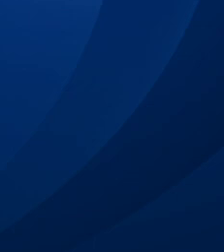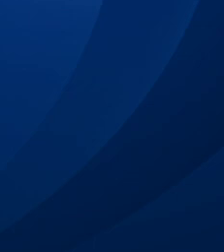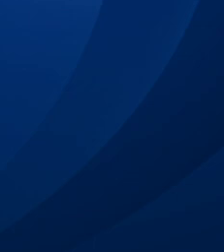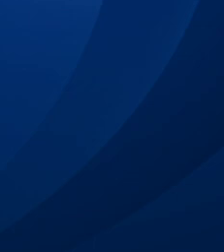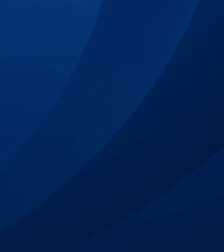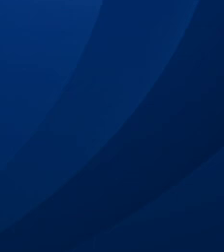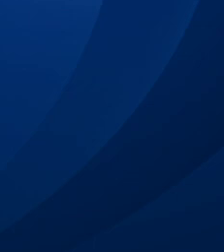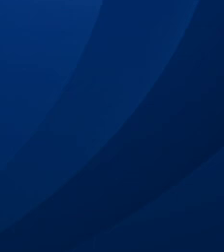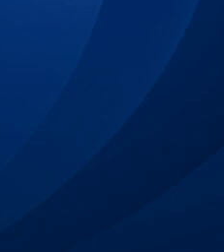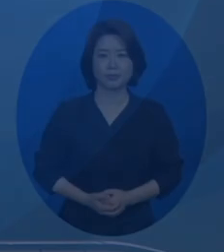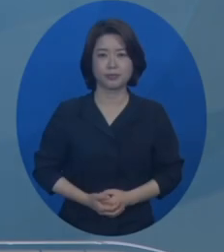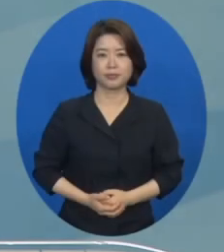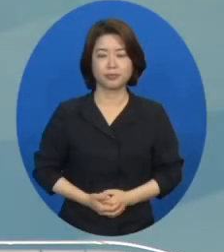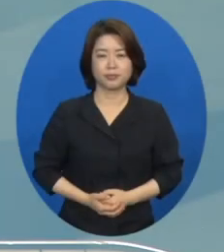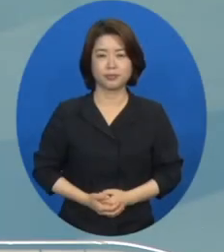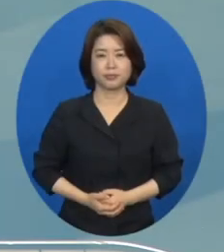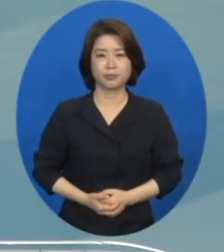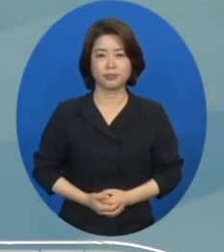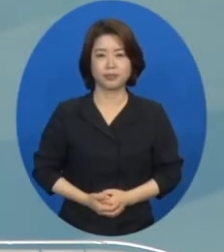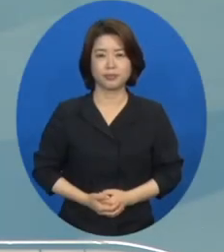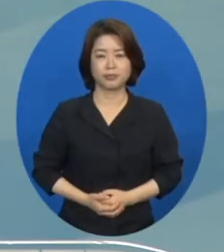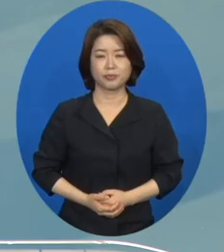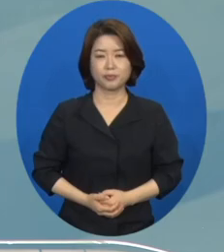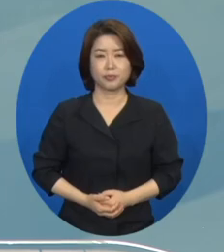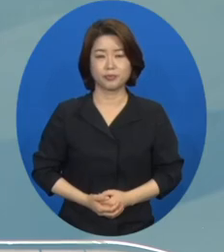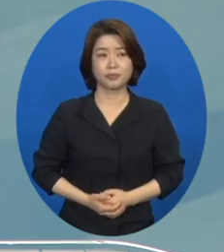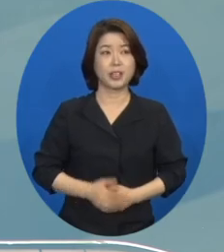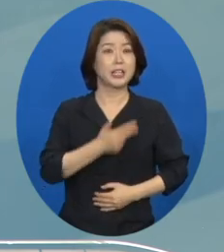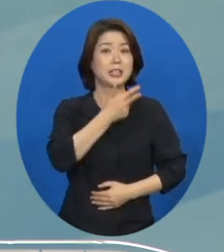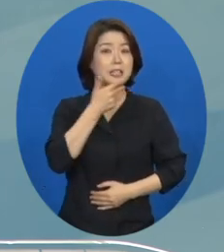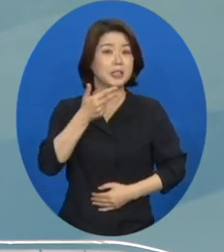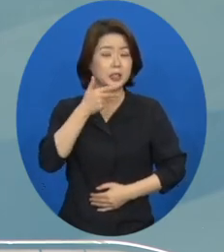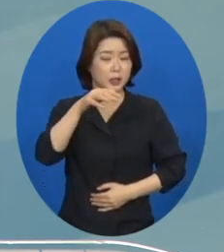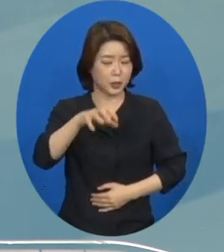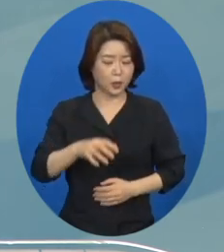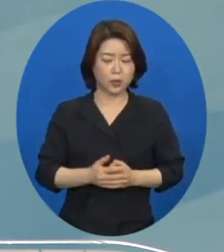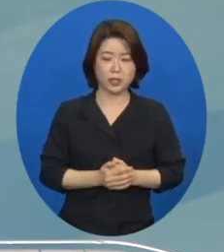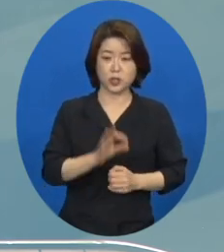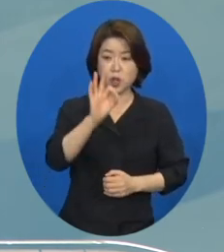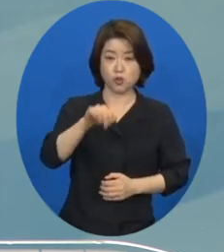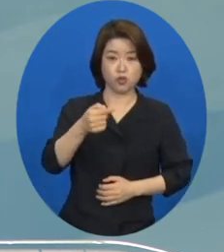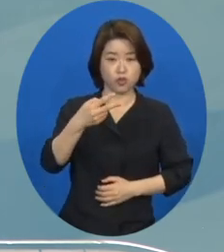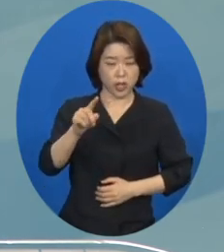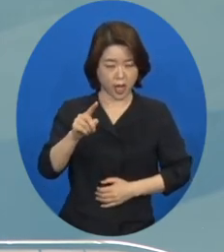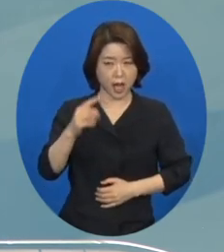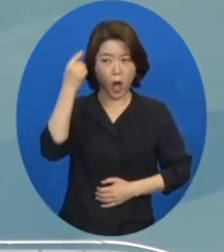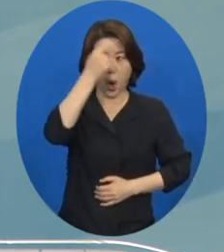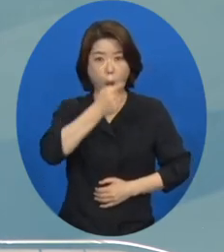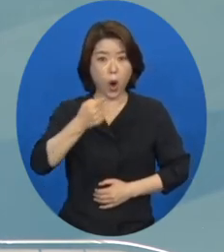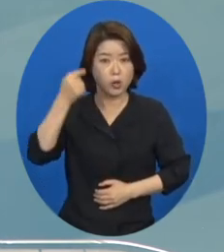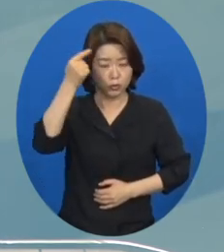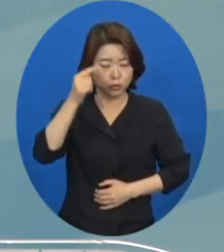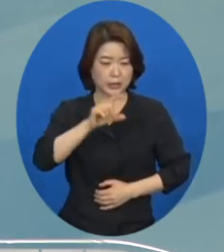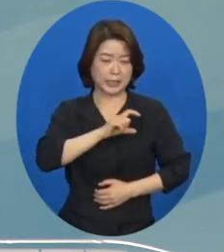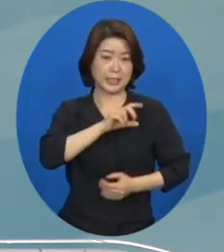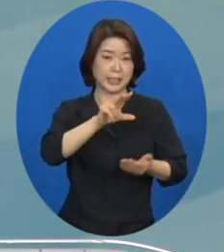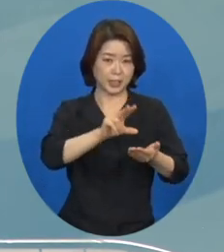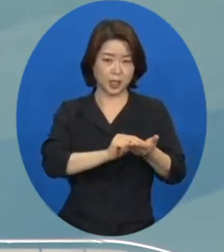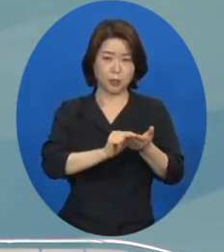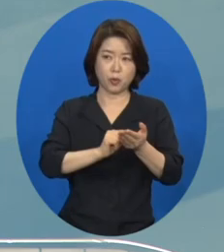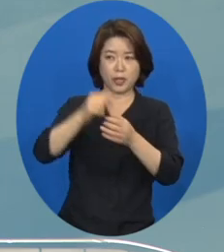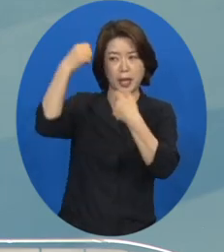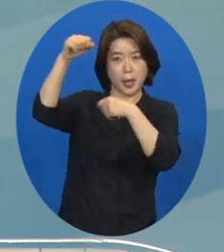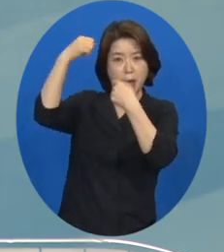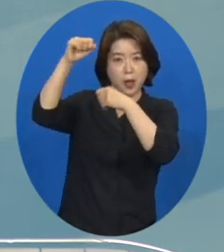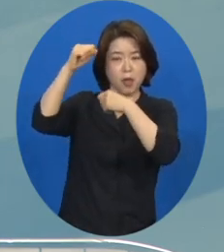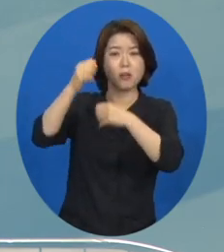나를 모른다고 할 것이다. 영국에서 유다의 얼굴이라고 하는 제목의 연극이 공연된